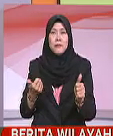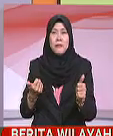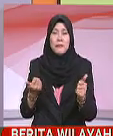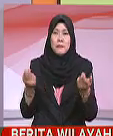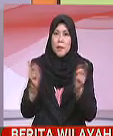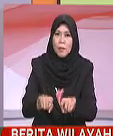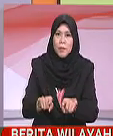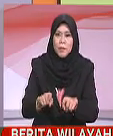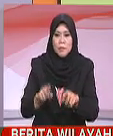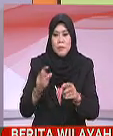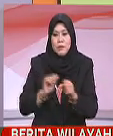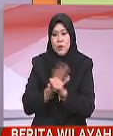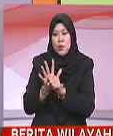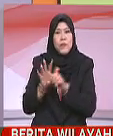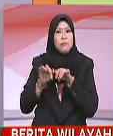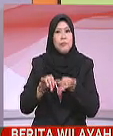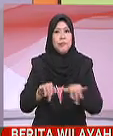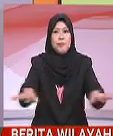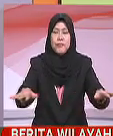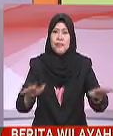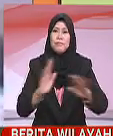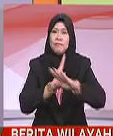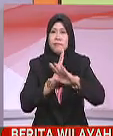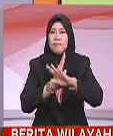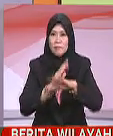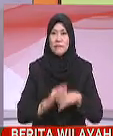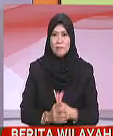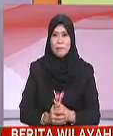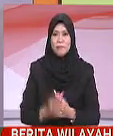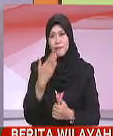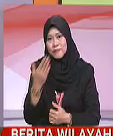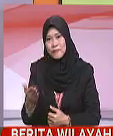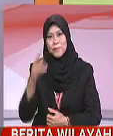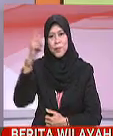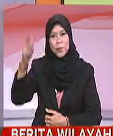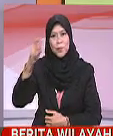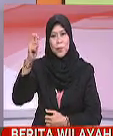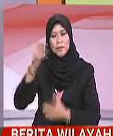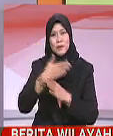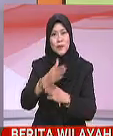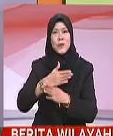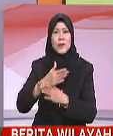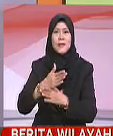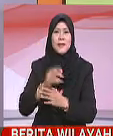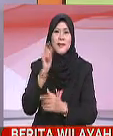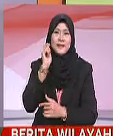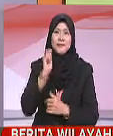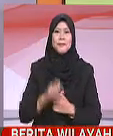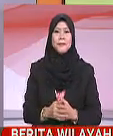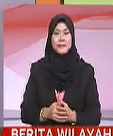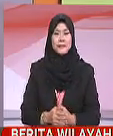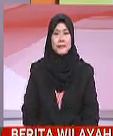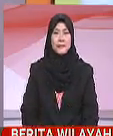penularan wabak COVID-19 lah. Ya. Okey, terima kasih Tuan dengan perkongsian sedikit ini. Terima